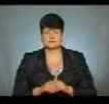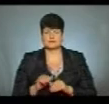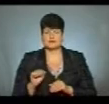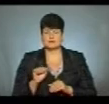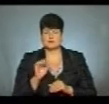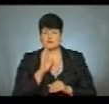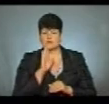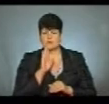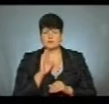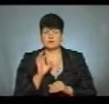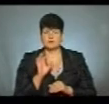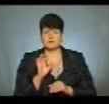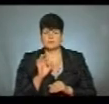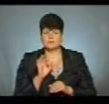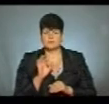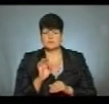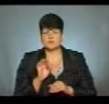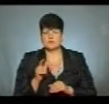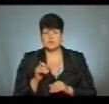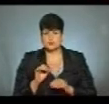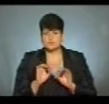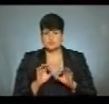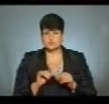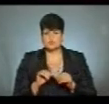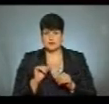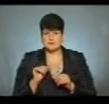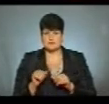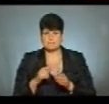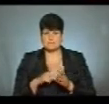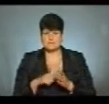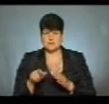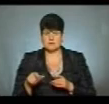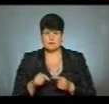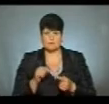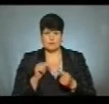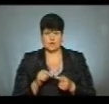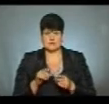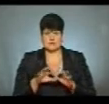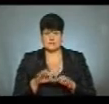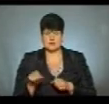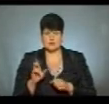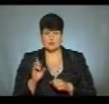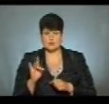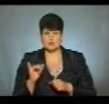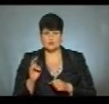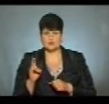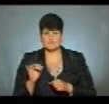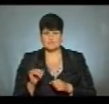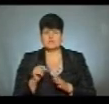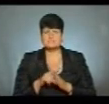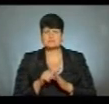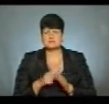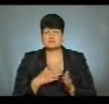Теребовлянка Оксана Молик-Стадник розповіла, що разом з окремими містянами протестує проти зняття бруківки. Смисл